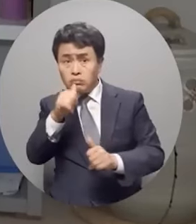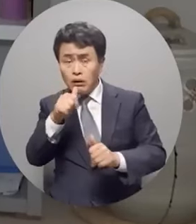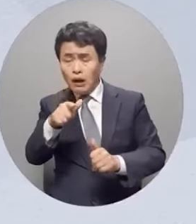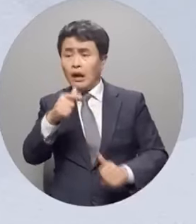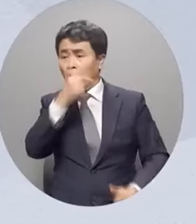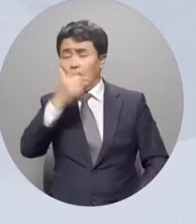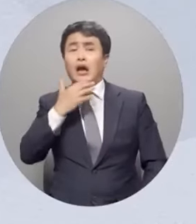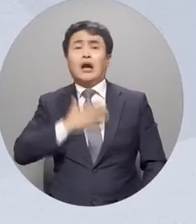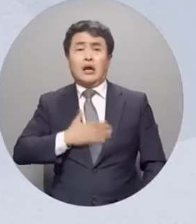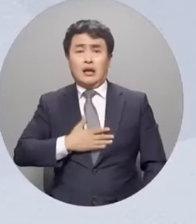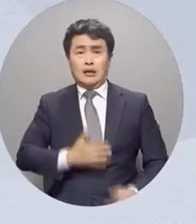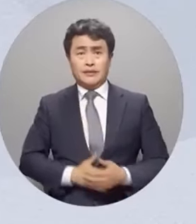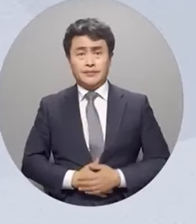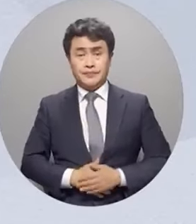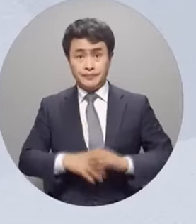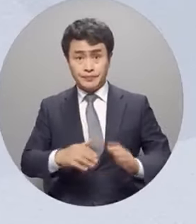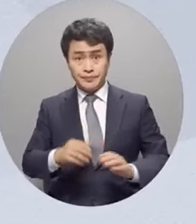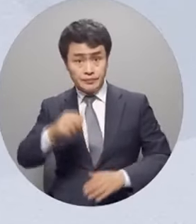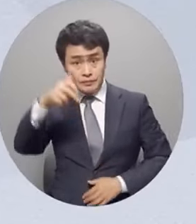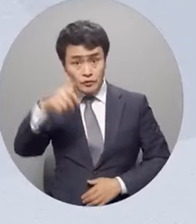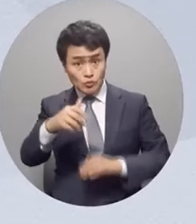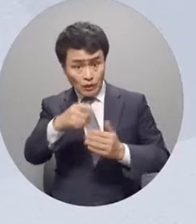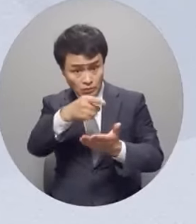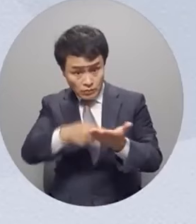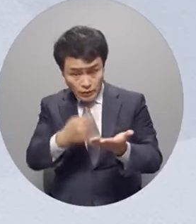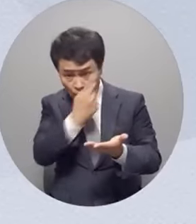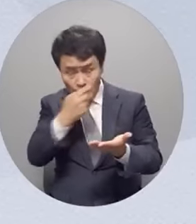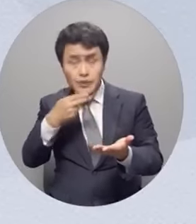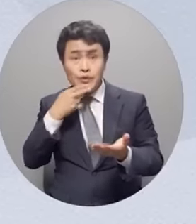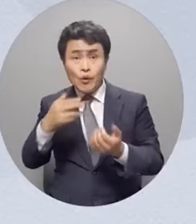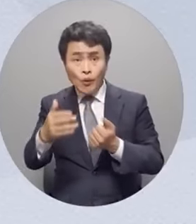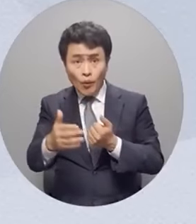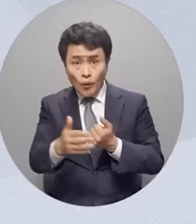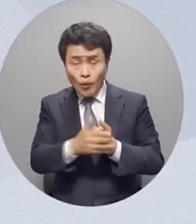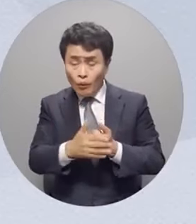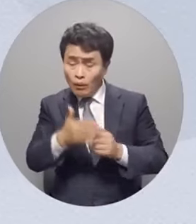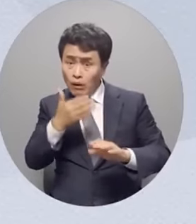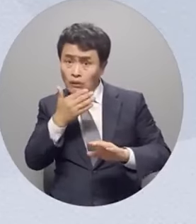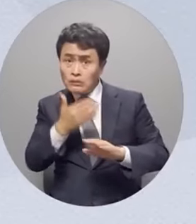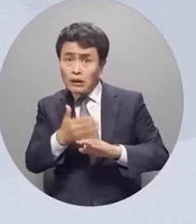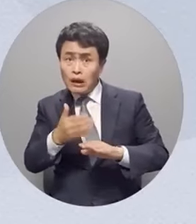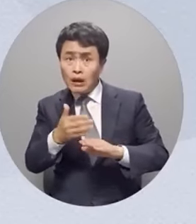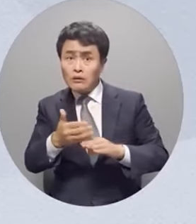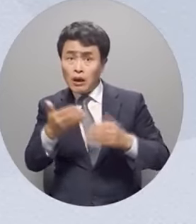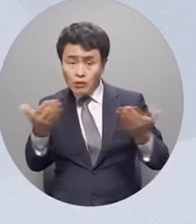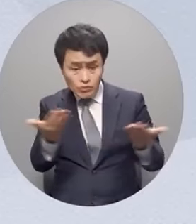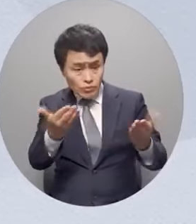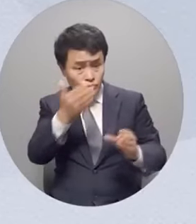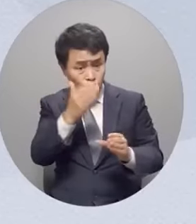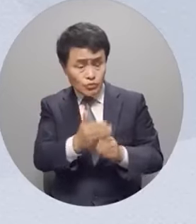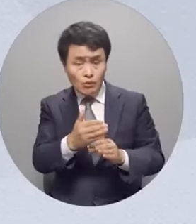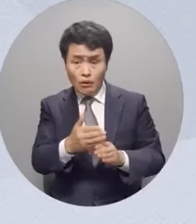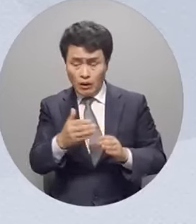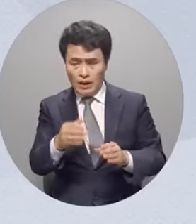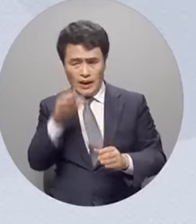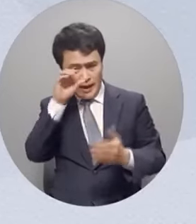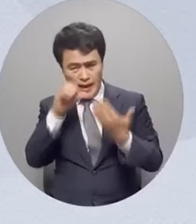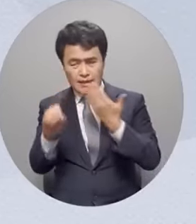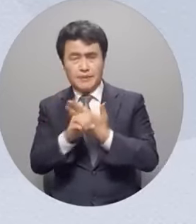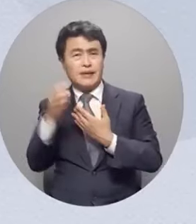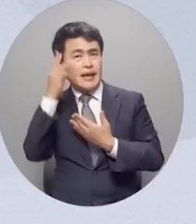거예요. 쿠팡 측은 부검 결과 확인 없이 다른 회사 재직 중 휴일에 총 3회 아르바이트 하신